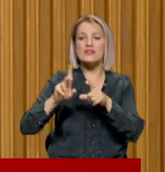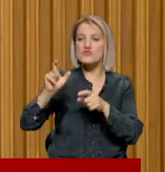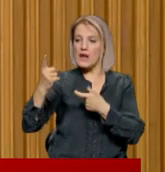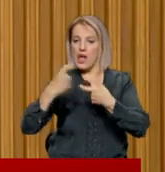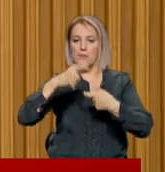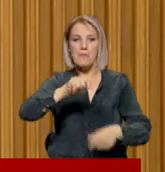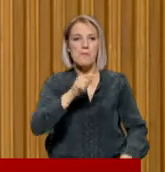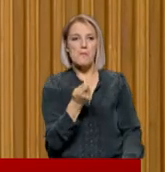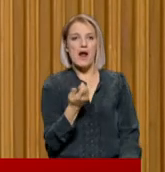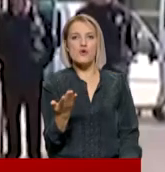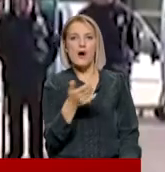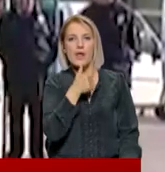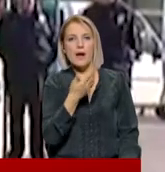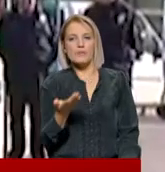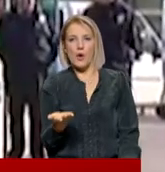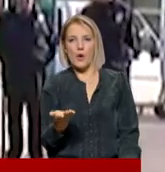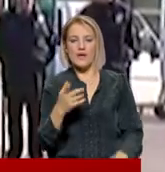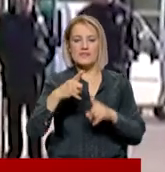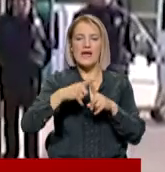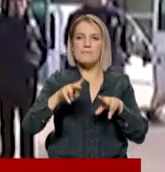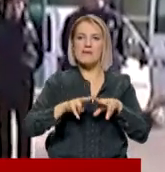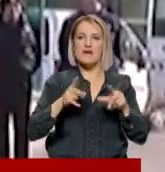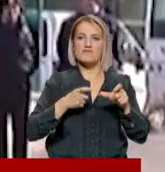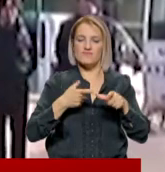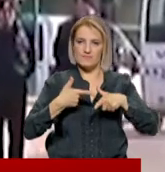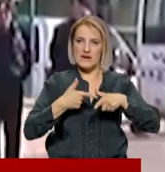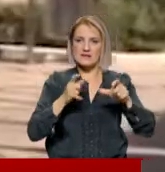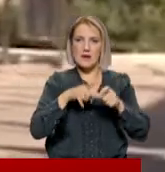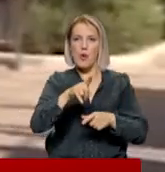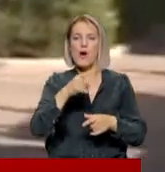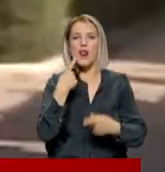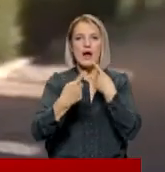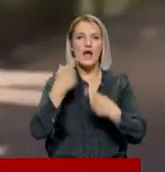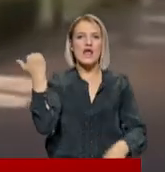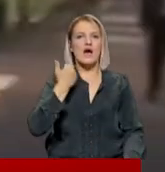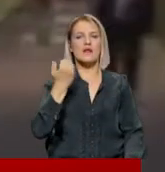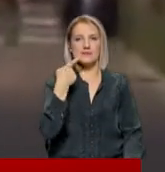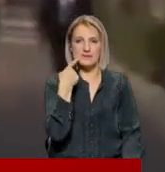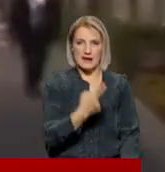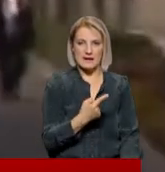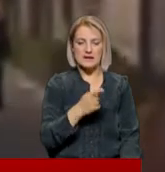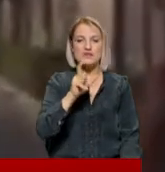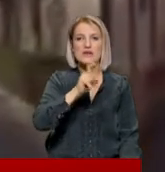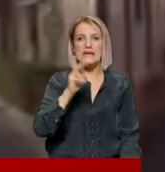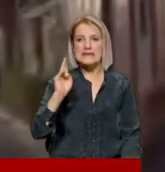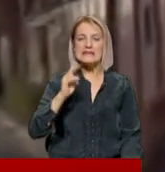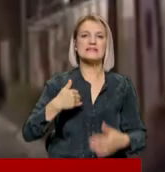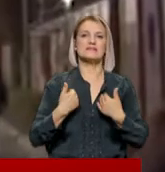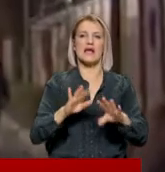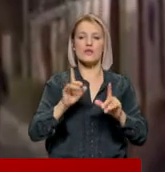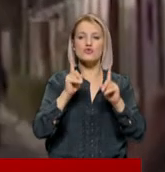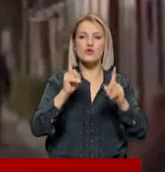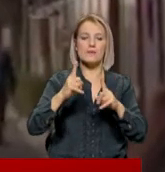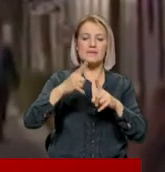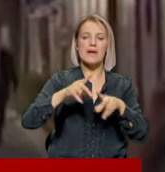ve bu para yok şu anda adamda yok TMSF oy da yalanlarken öncelikle yakın kaynaklar Ertunç laçinel incelikli tarafından değil